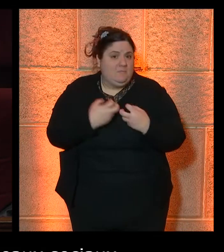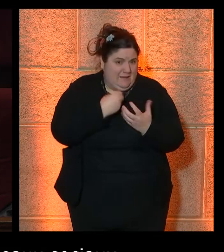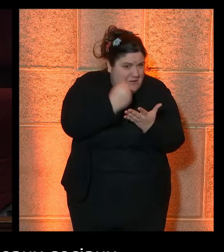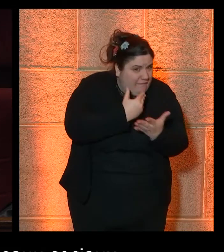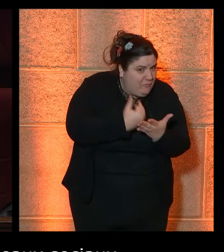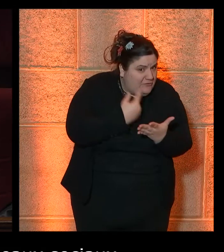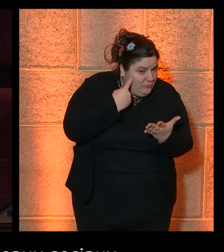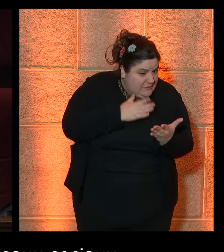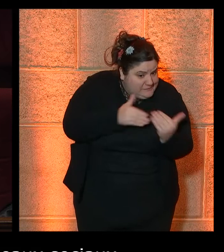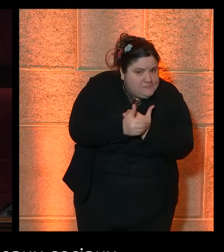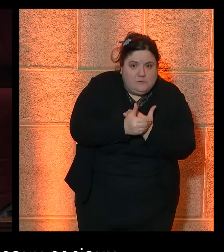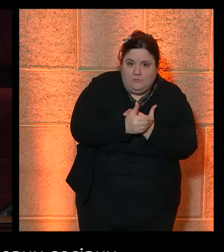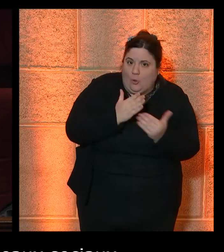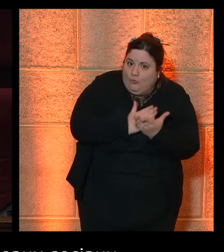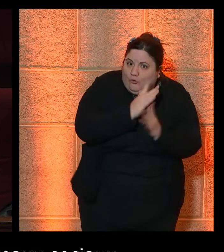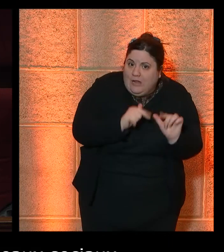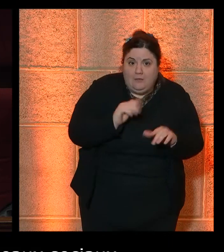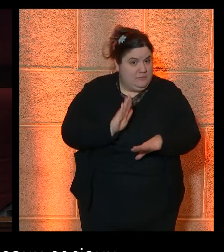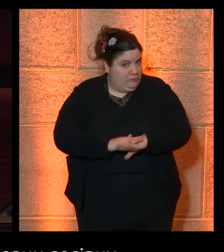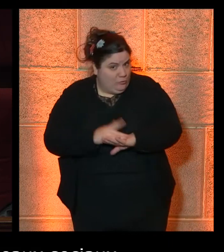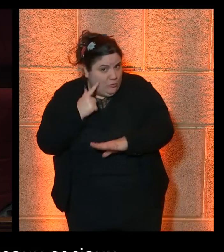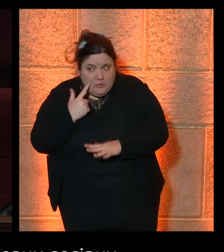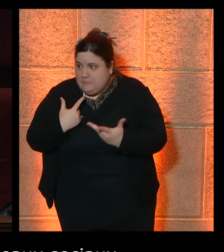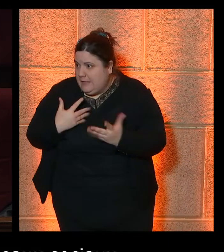évidemment, mais si elles ne sont pas décrites, comme je